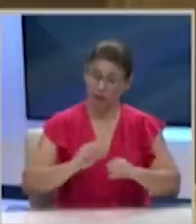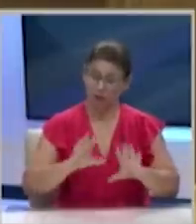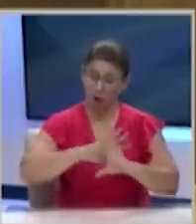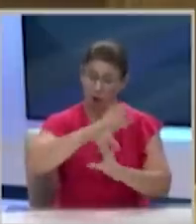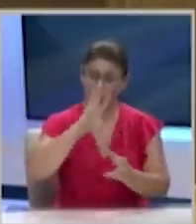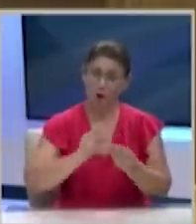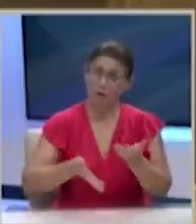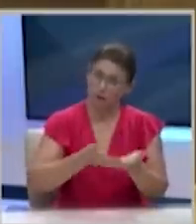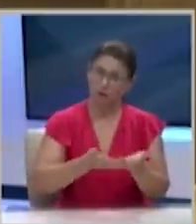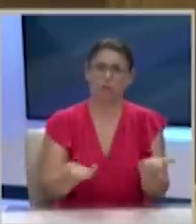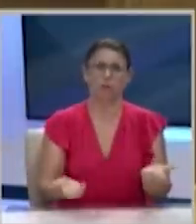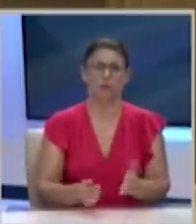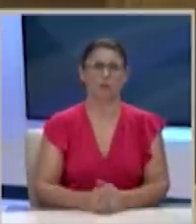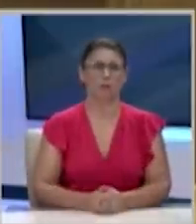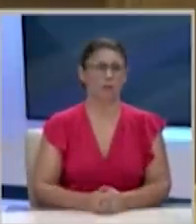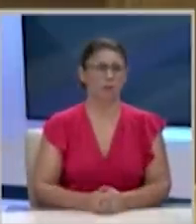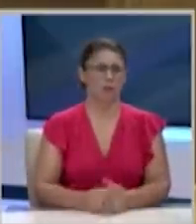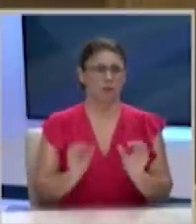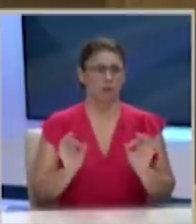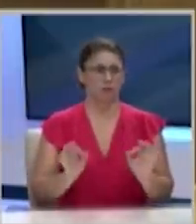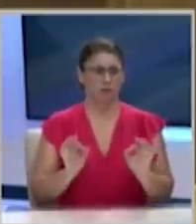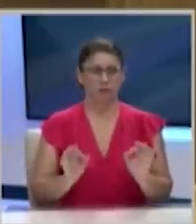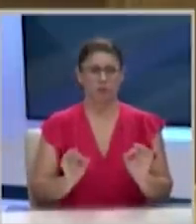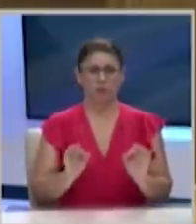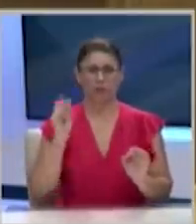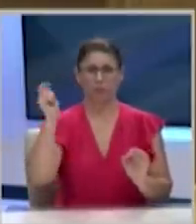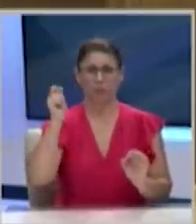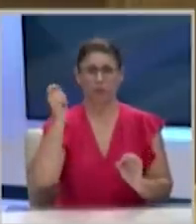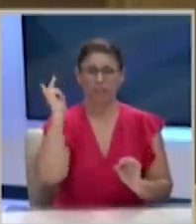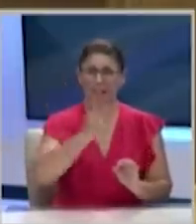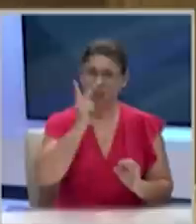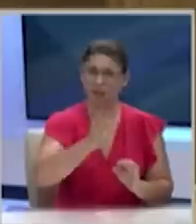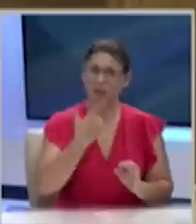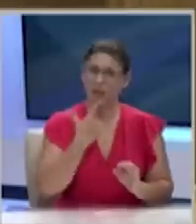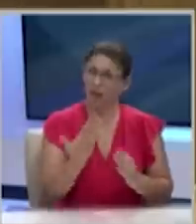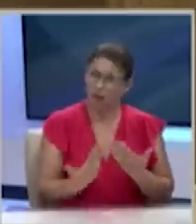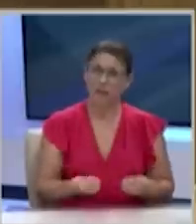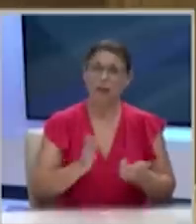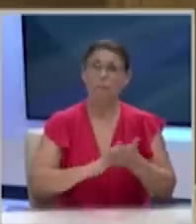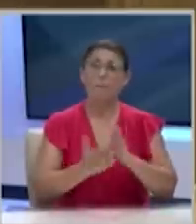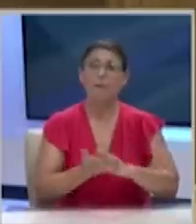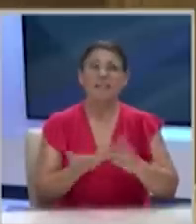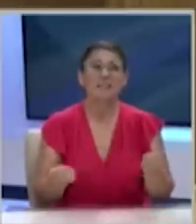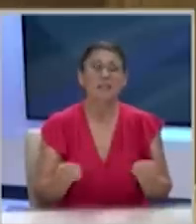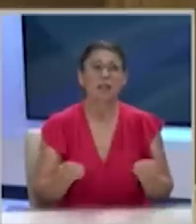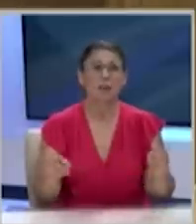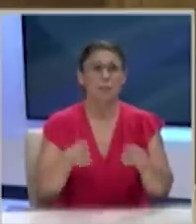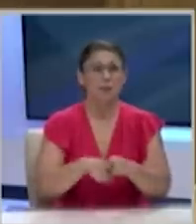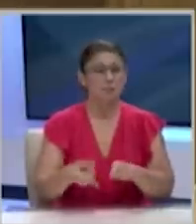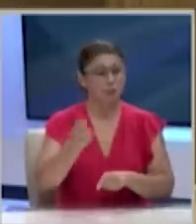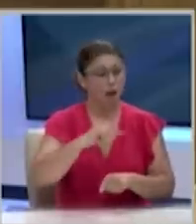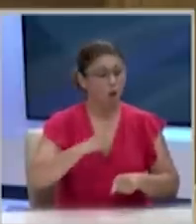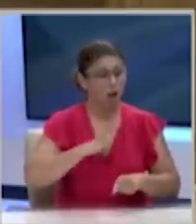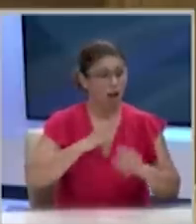οι οποίες βοηθούσαν. Φυσικά, εντάξει, η πολιτική καταγγελία είναι πολιτική καταγγελία. Αλλά λέω ότι κάνει στην πράξη. Μαζί με άλλους